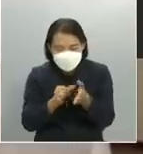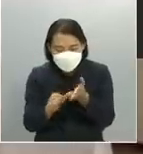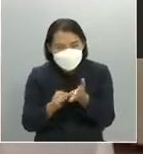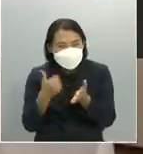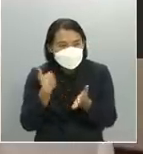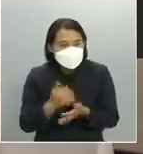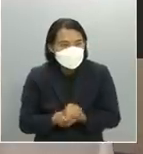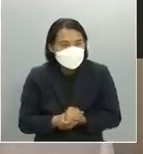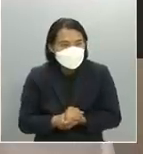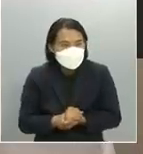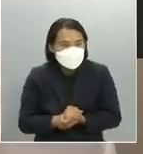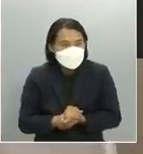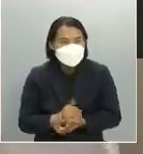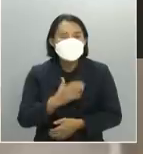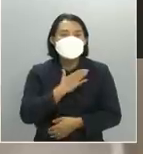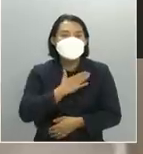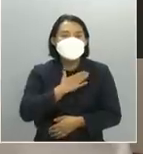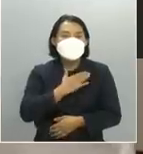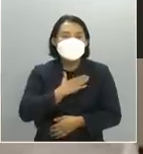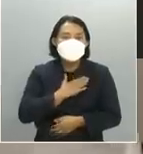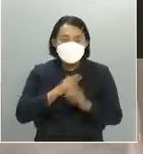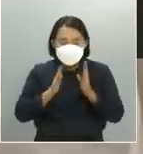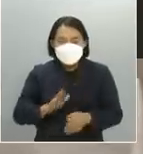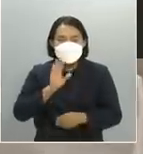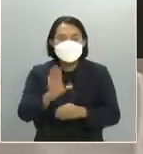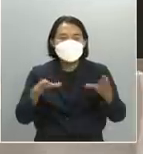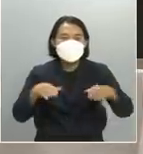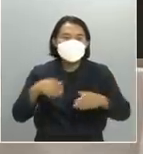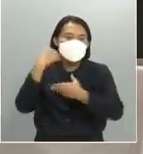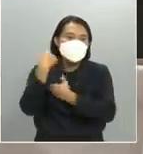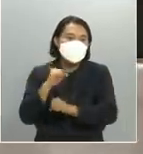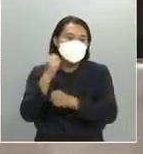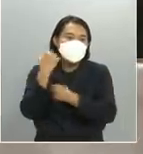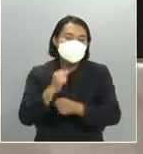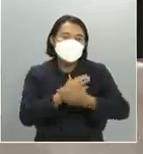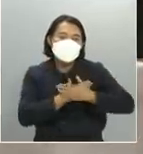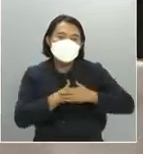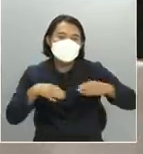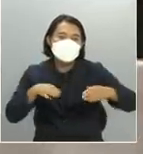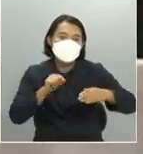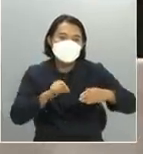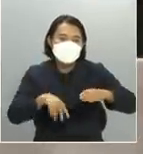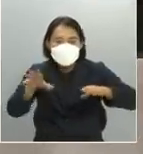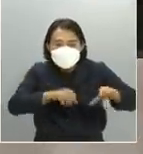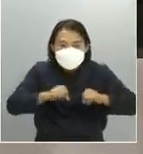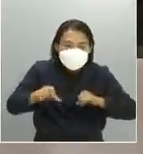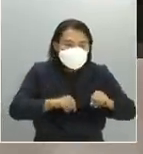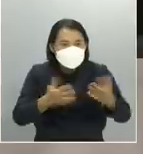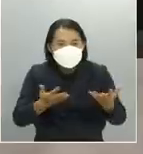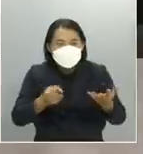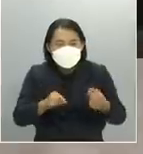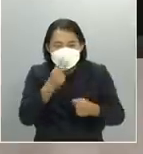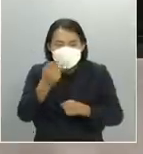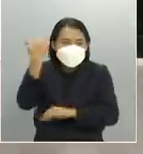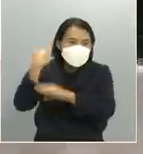ผื่อเราที่เป็นคนของประชาธิปัตย์แต่เรารักพรรคของเราเราเห็นกับความดิ้นรนของมันผุดในดันพอ